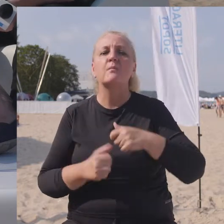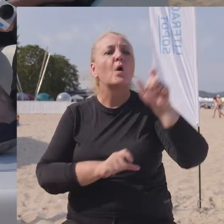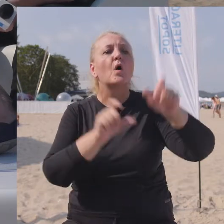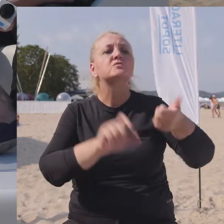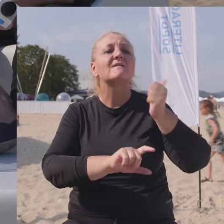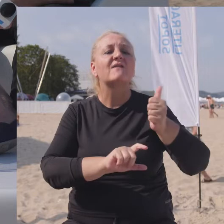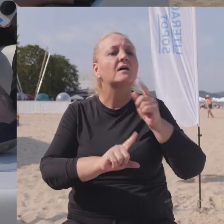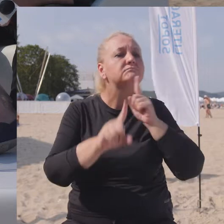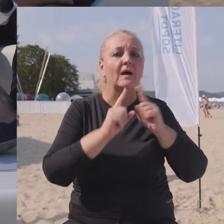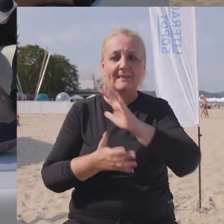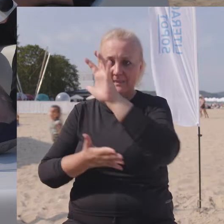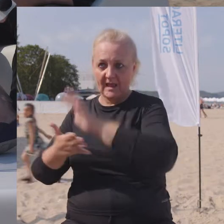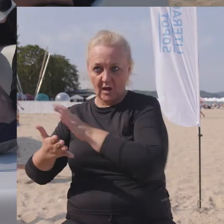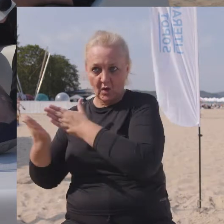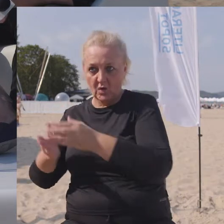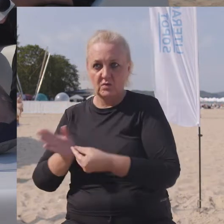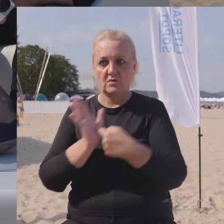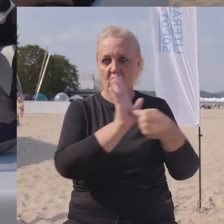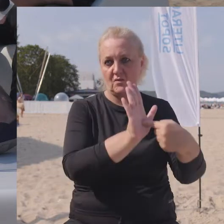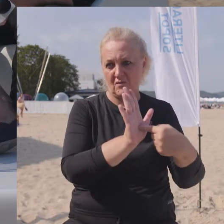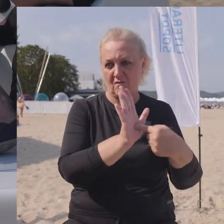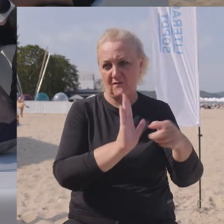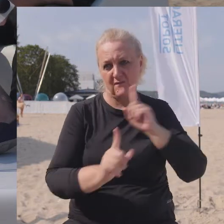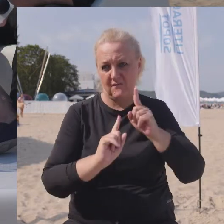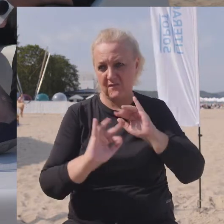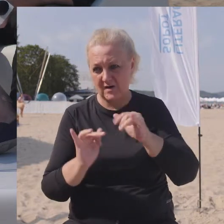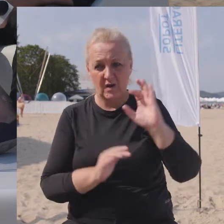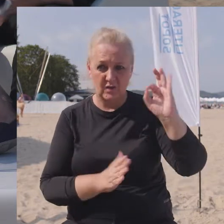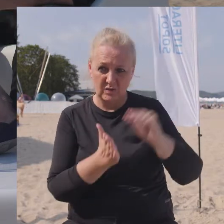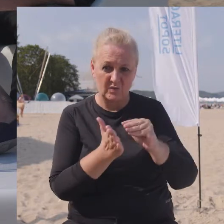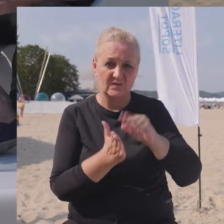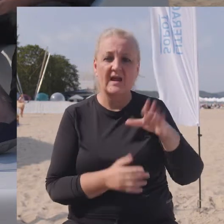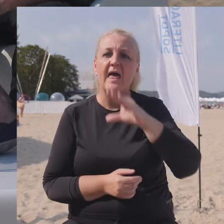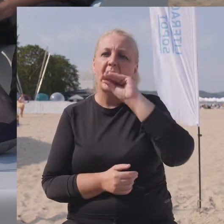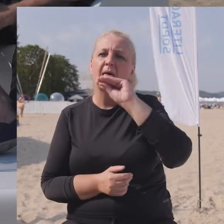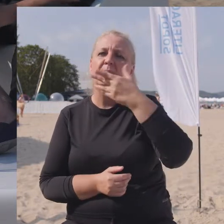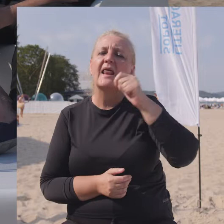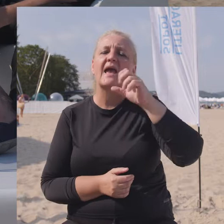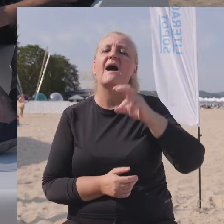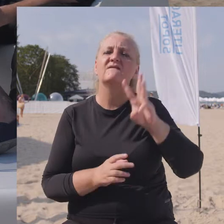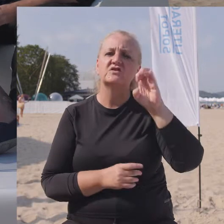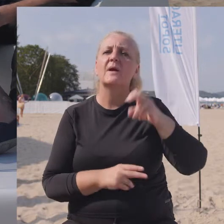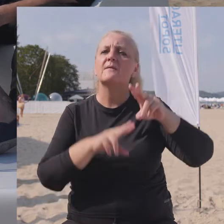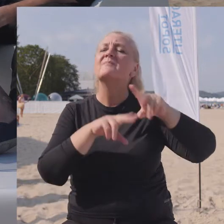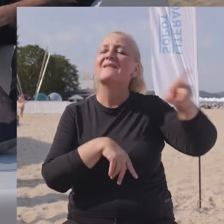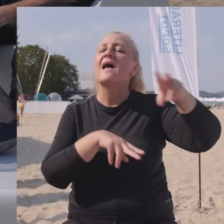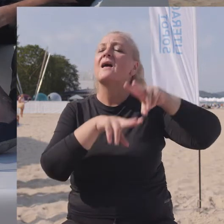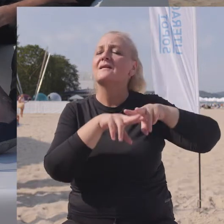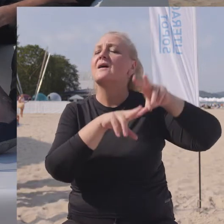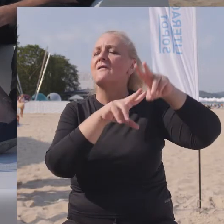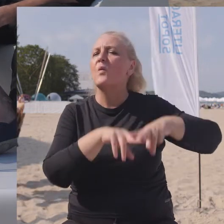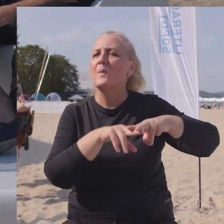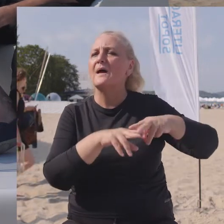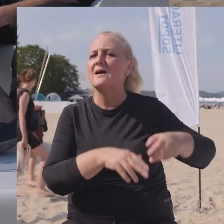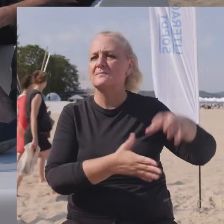już gotowy tekst z osobą, która takie doświadczenie ma. I jest nią Emilia Wiśniewska, prezeska Fundacji Transfuzja,